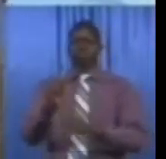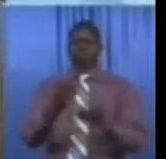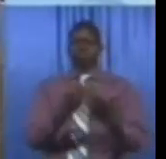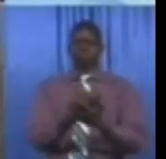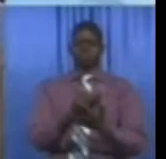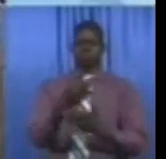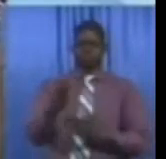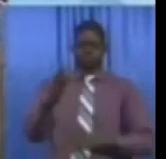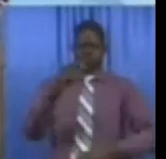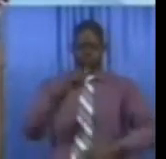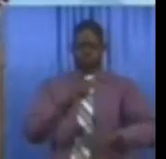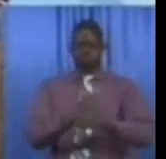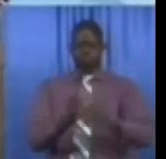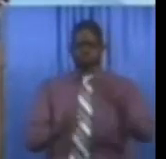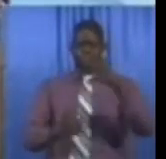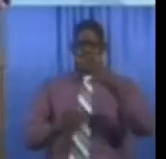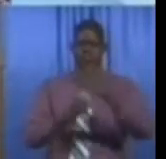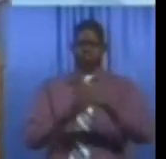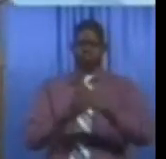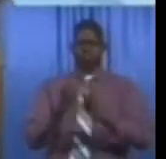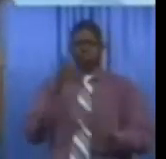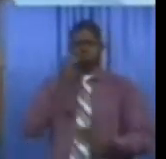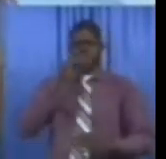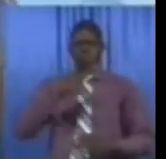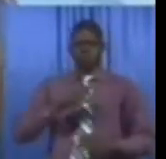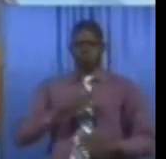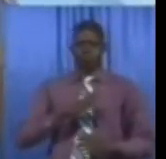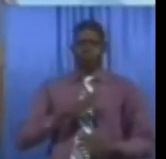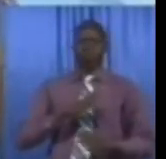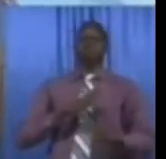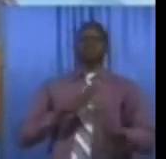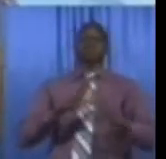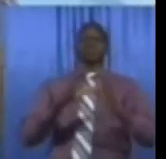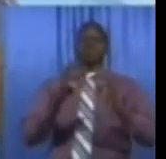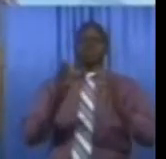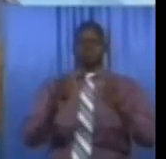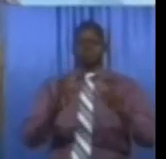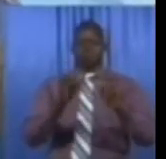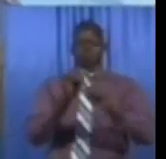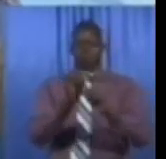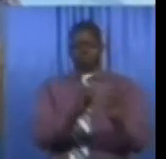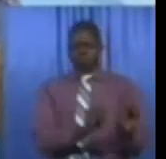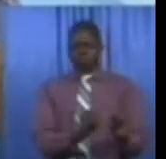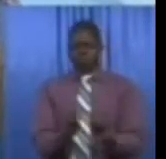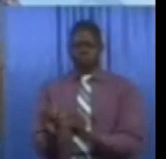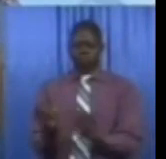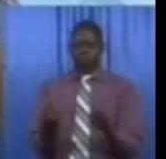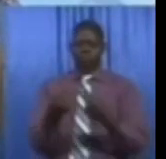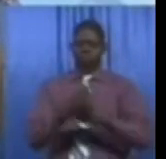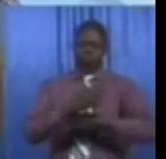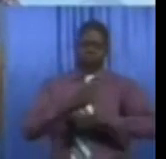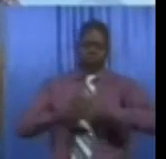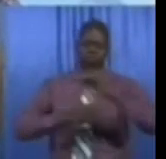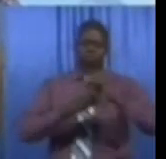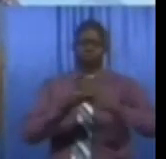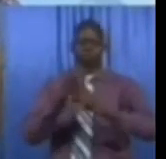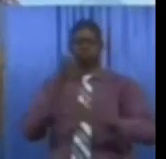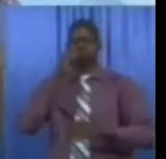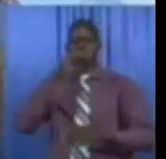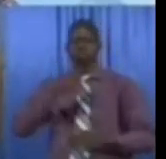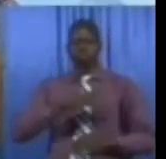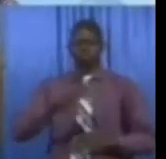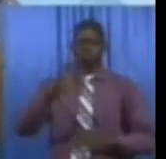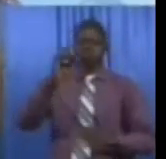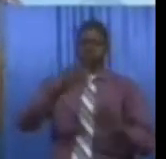des activités économiques des femmes. En ligne de mire, l'organisation de la Journée internationale de la femme le 8